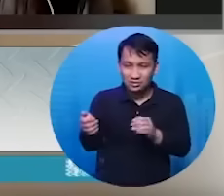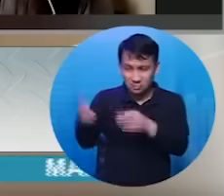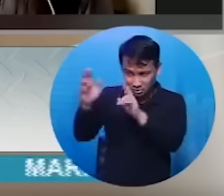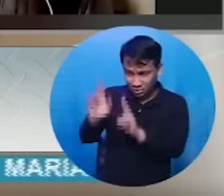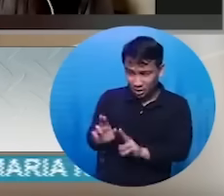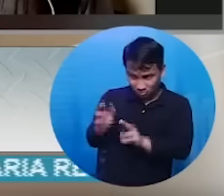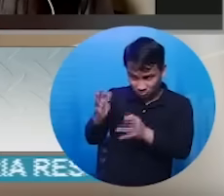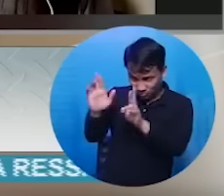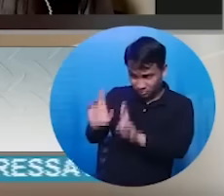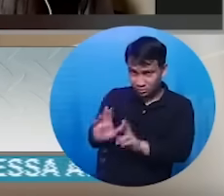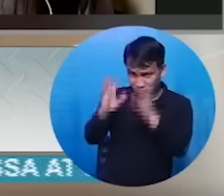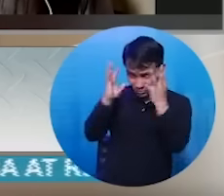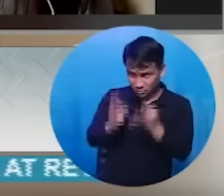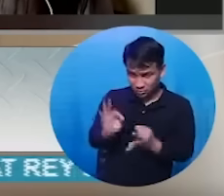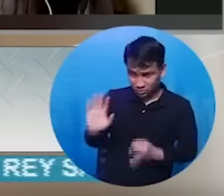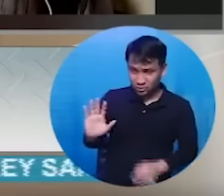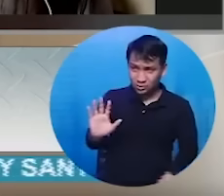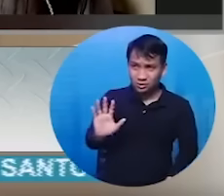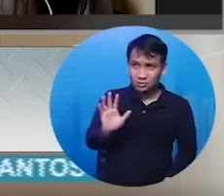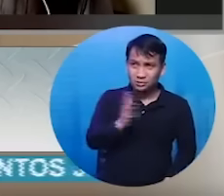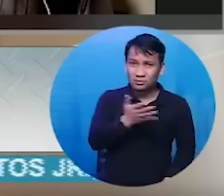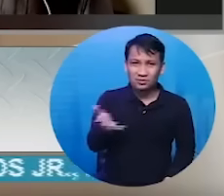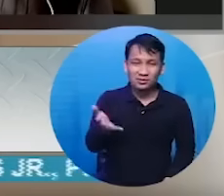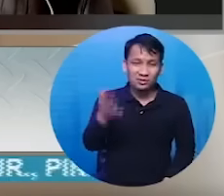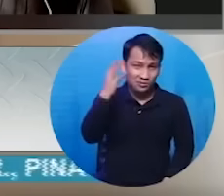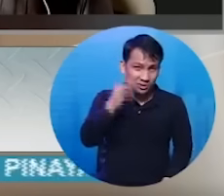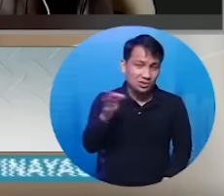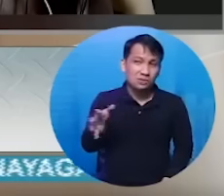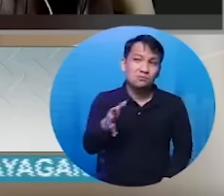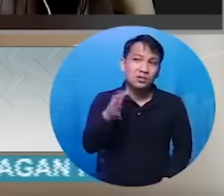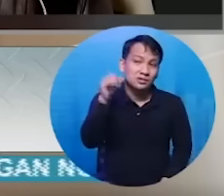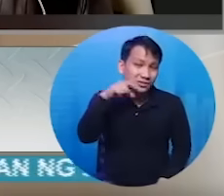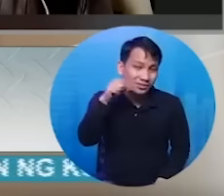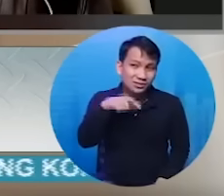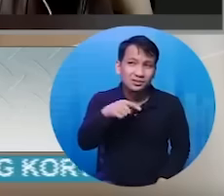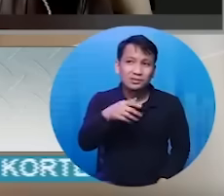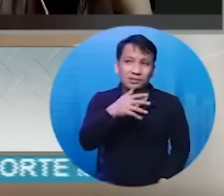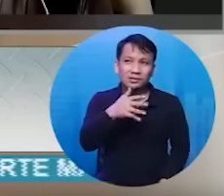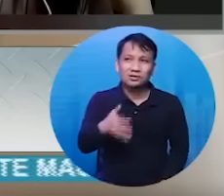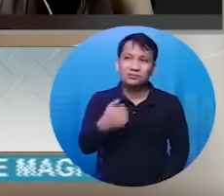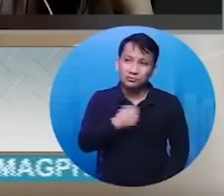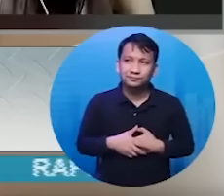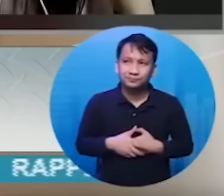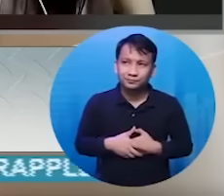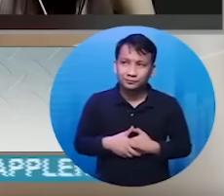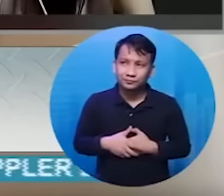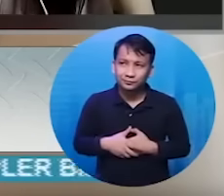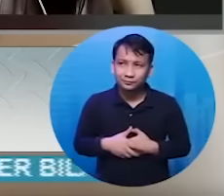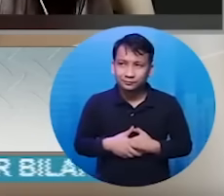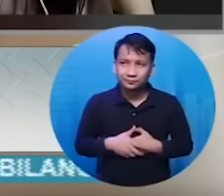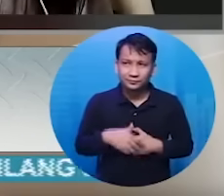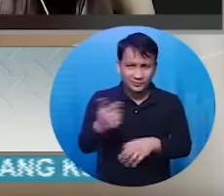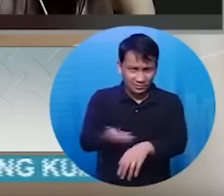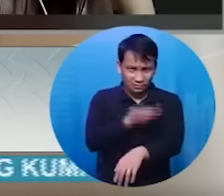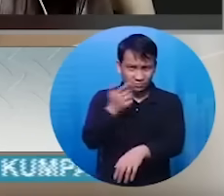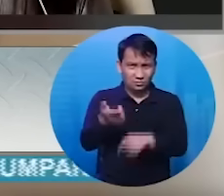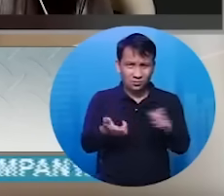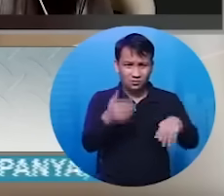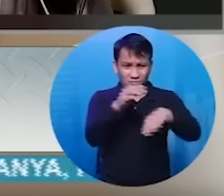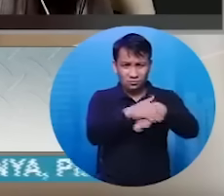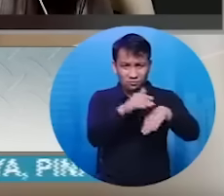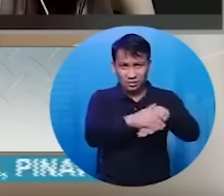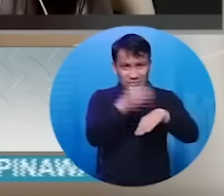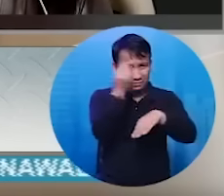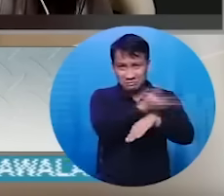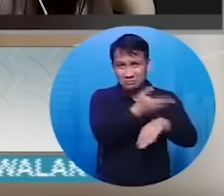ang gusto ko mag-decide kung kakasuhan o hindi si Jimbo, yung mga kapatid niya, kasi yun po yung mga nasaktan, Nay. Pasensya na, Nay, ha? Pero matagal mo na pala siyang winawarning na